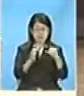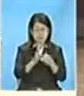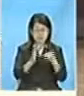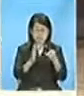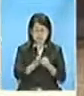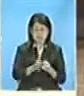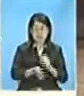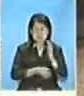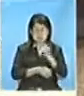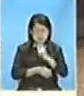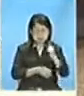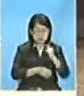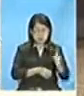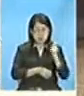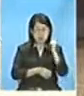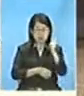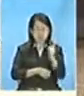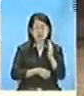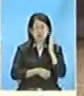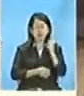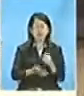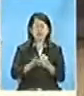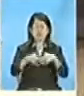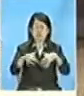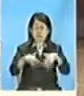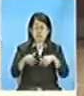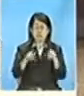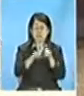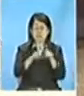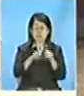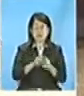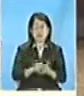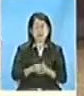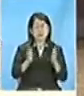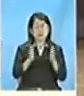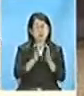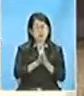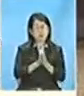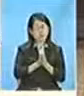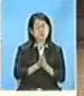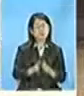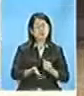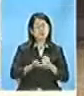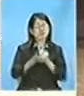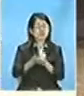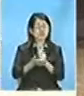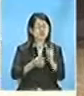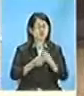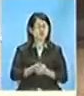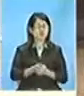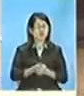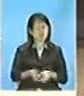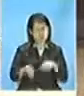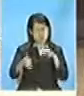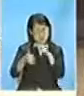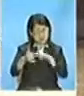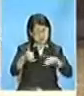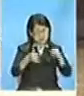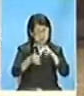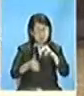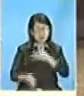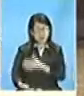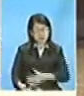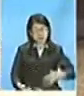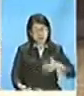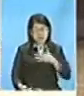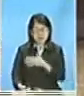ชนได้อย่างเต็มที่ตลอดจนดูแลสุขภาพอนามัยและส